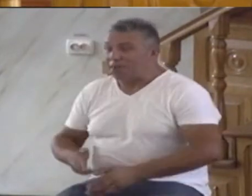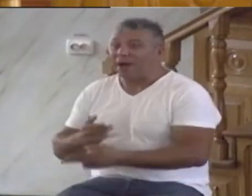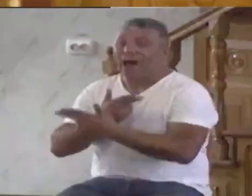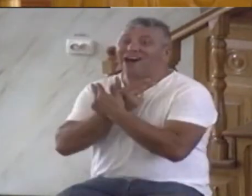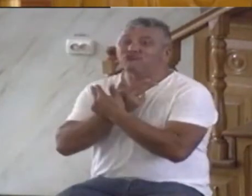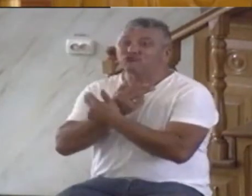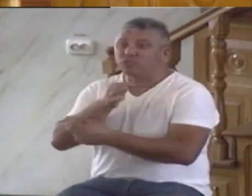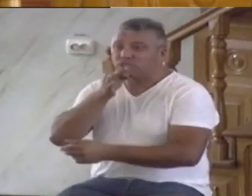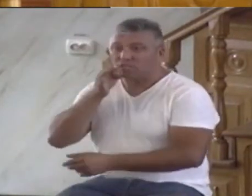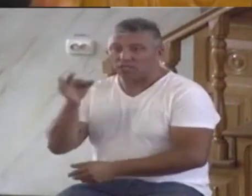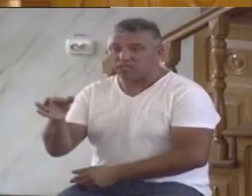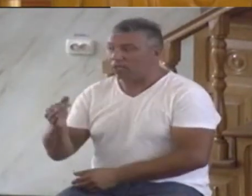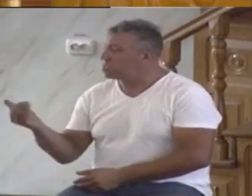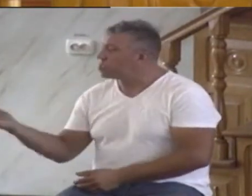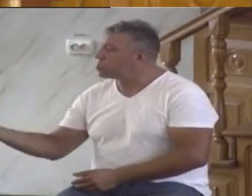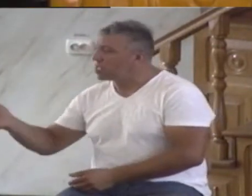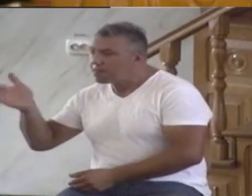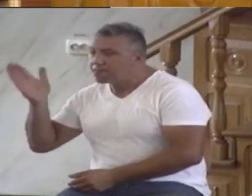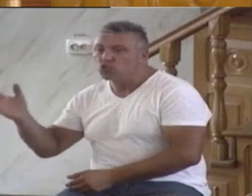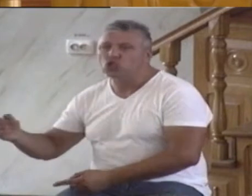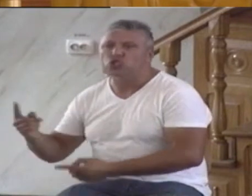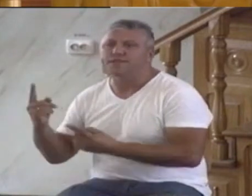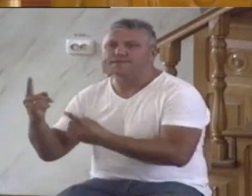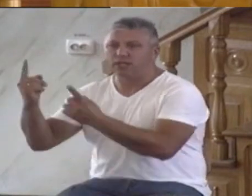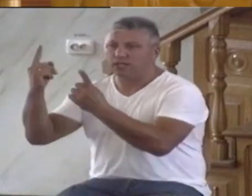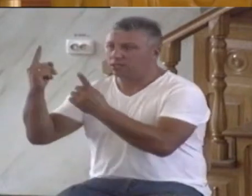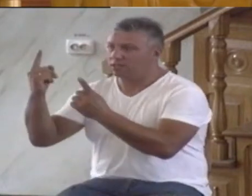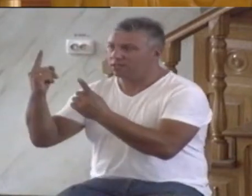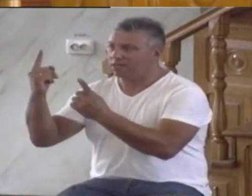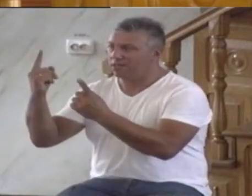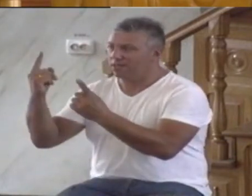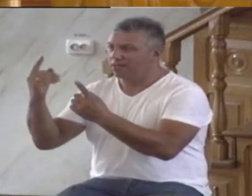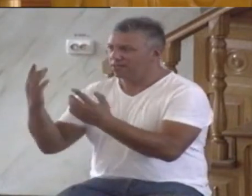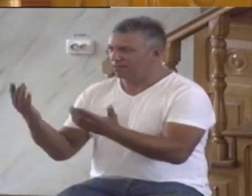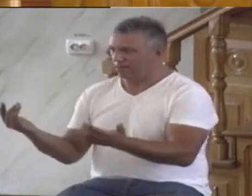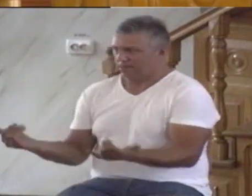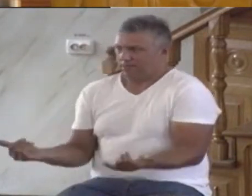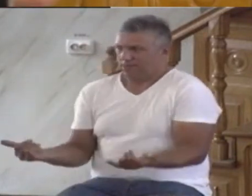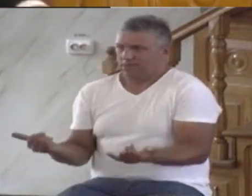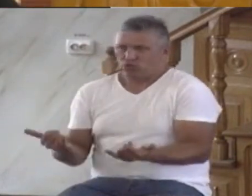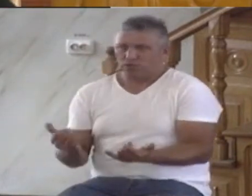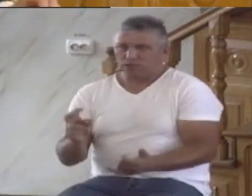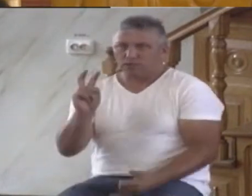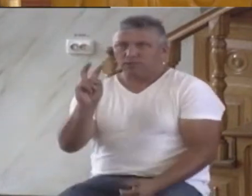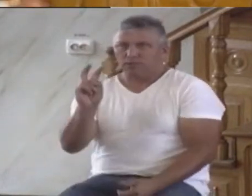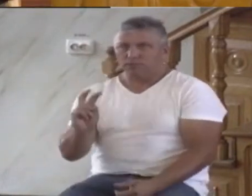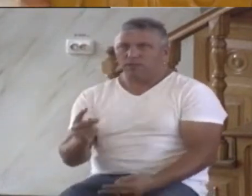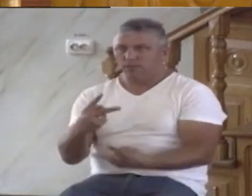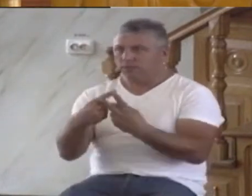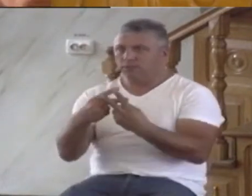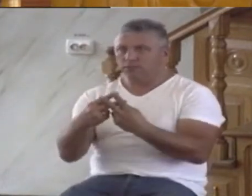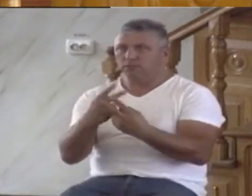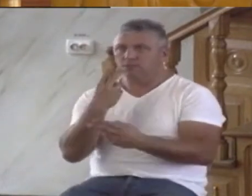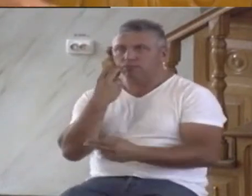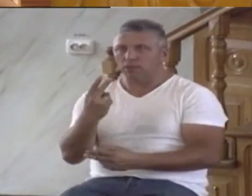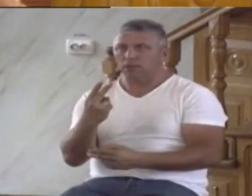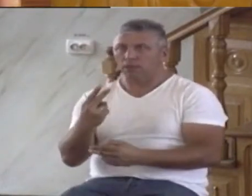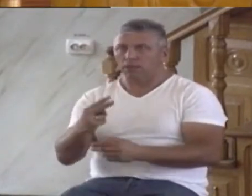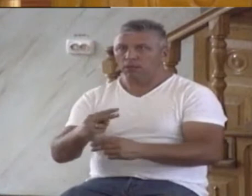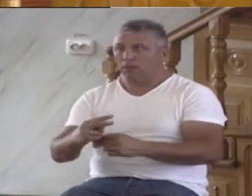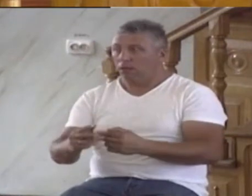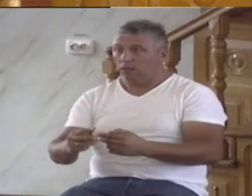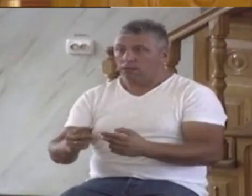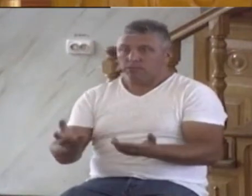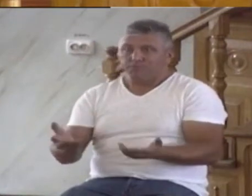месте, тогда, когда по стенам течет сырость и вода, когда он не может сесть на пол, потому что